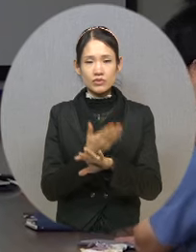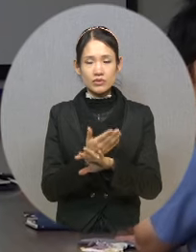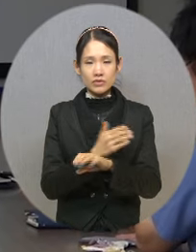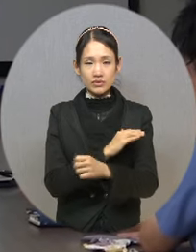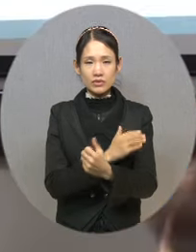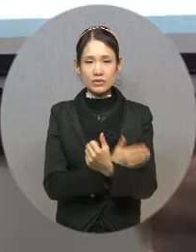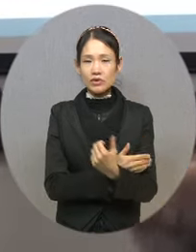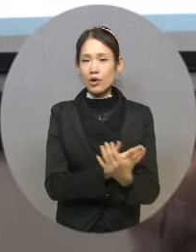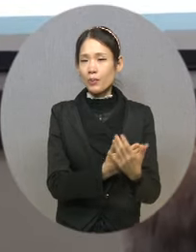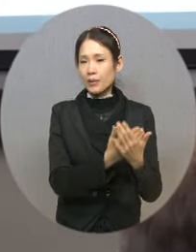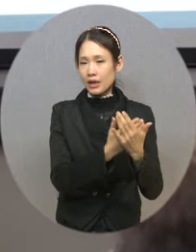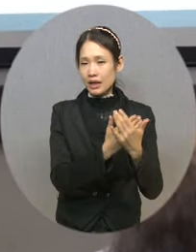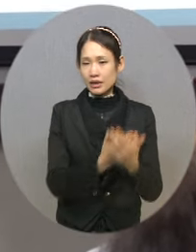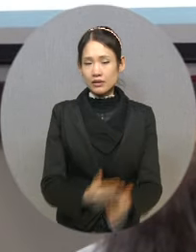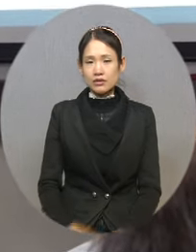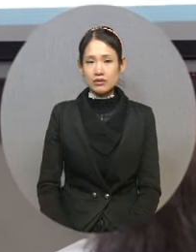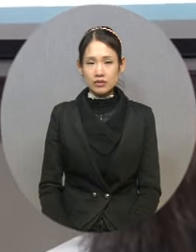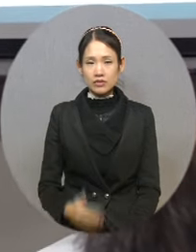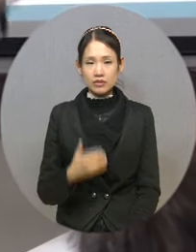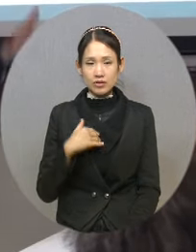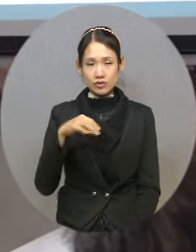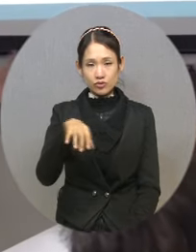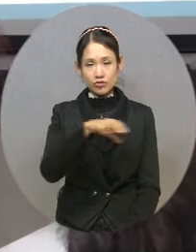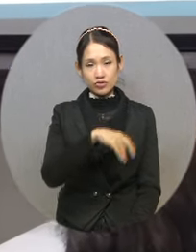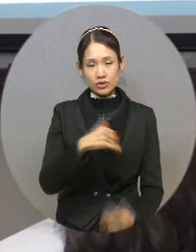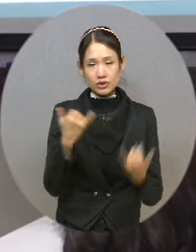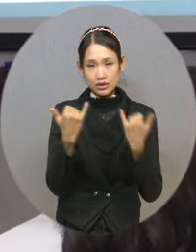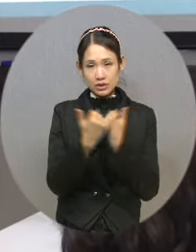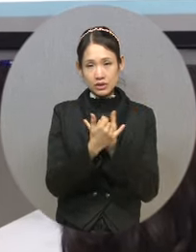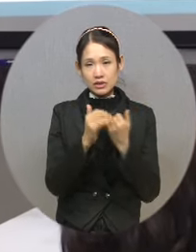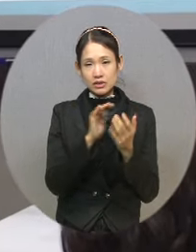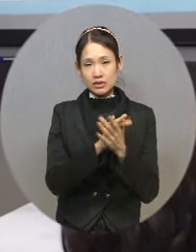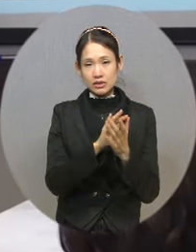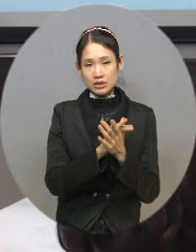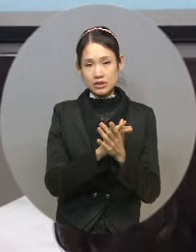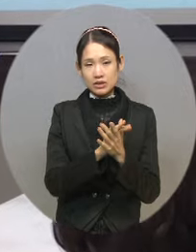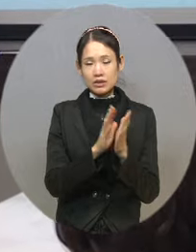발달이 되는 거예요. 내 주위에, 내 친척, 내 친구, 내